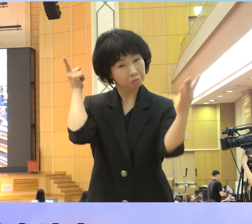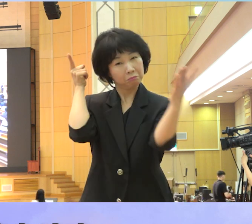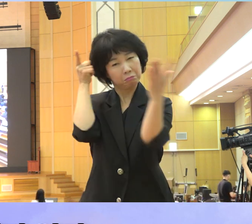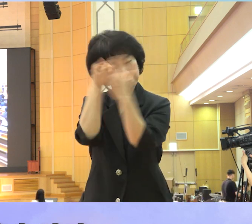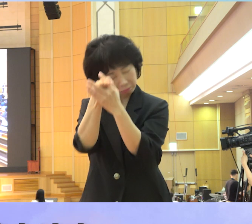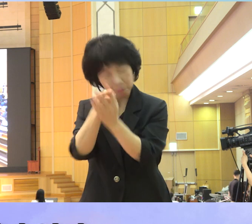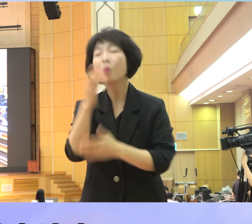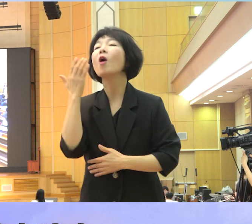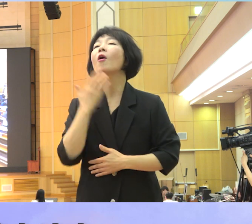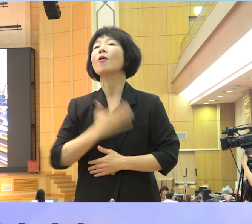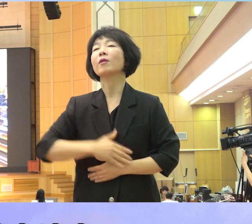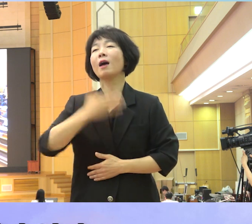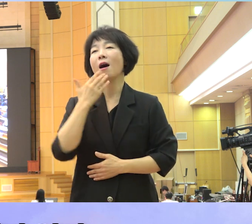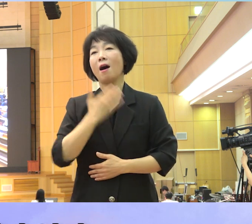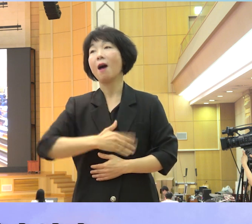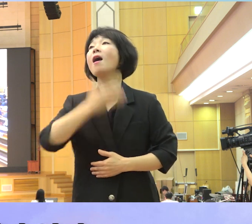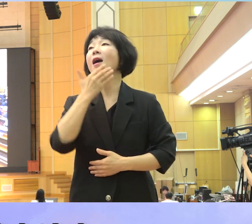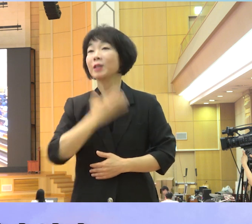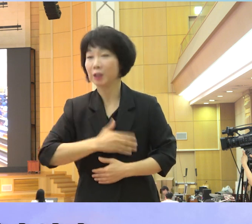마음에